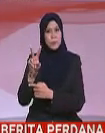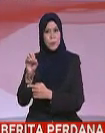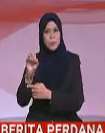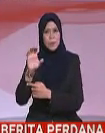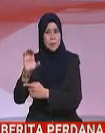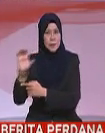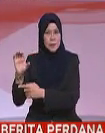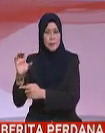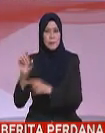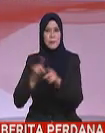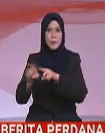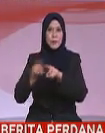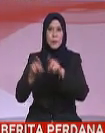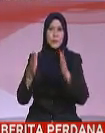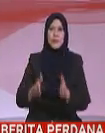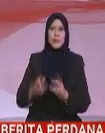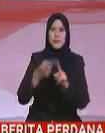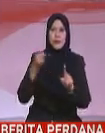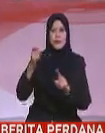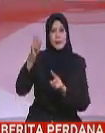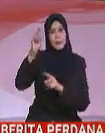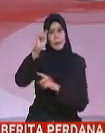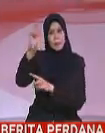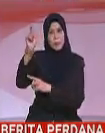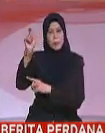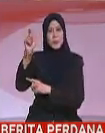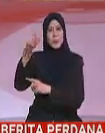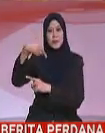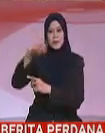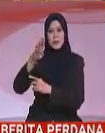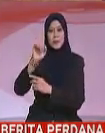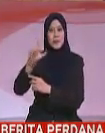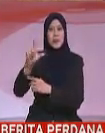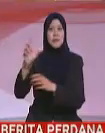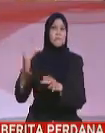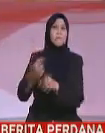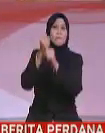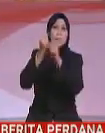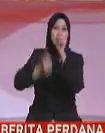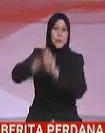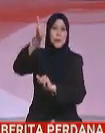penguasaan, satu lagi pelumba dari Terengganu, Kabil Ifran yang muncul juara keseluruhan.